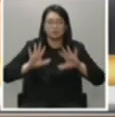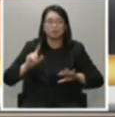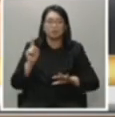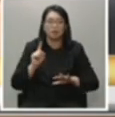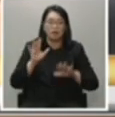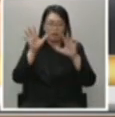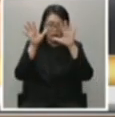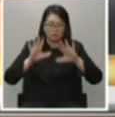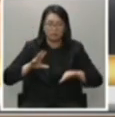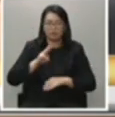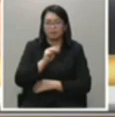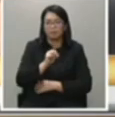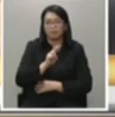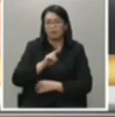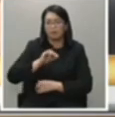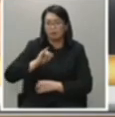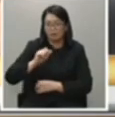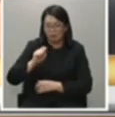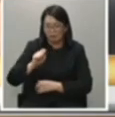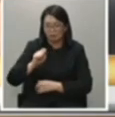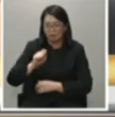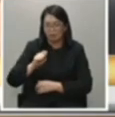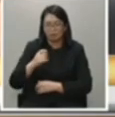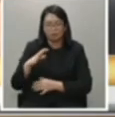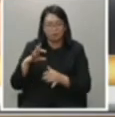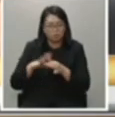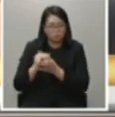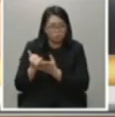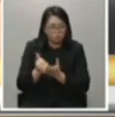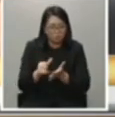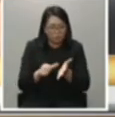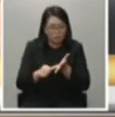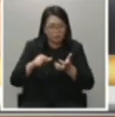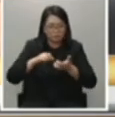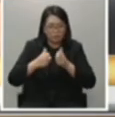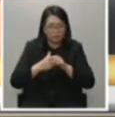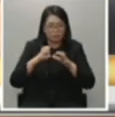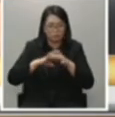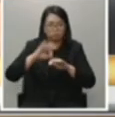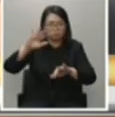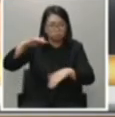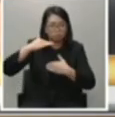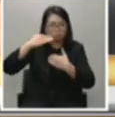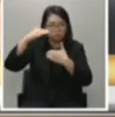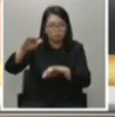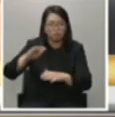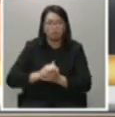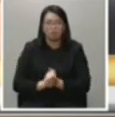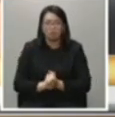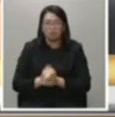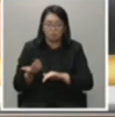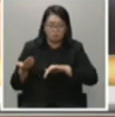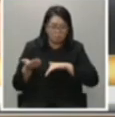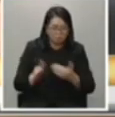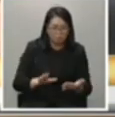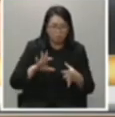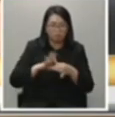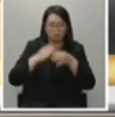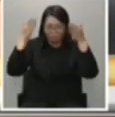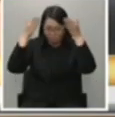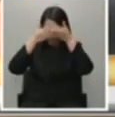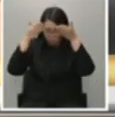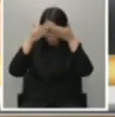าเซียน MRA ซึ่งจะช่วยแก้ปัญหานี้ได้ล้มเหลวในการเจรจากับประเทศอินโดนีเ